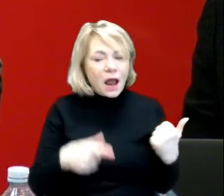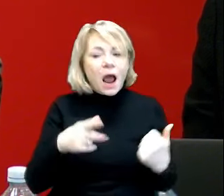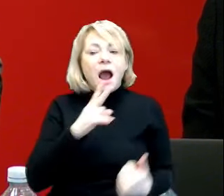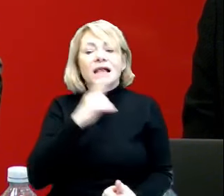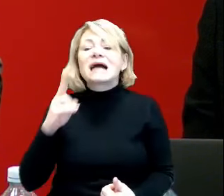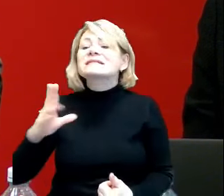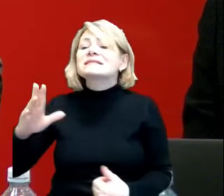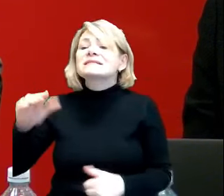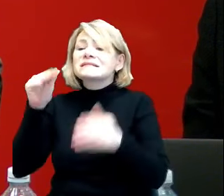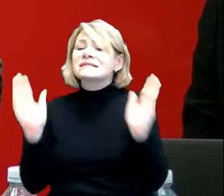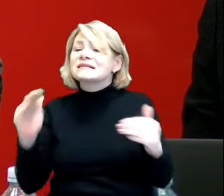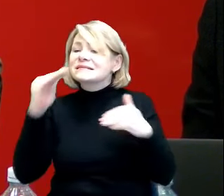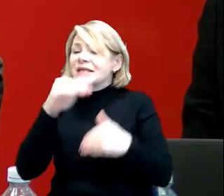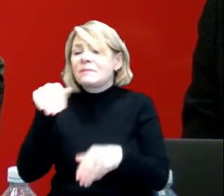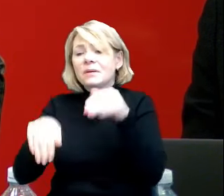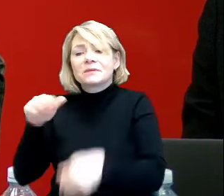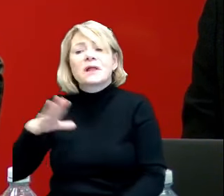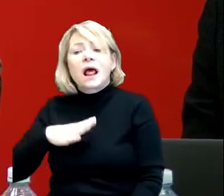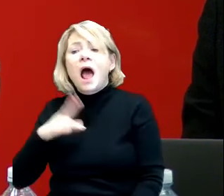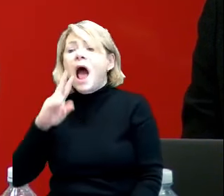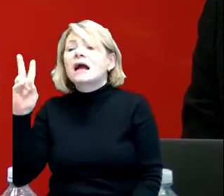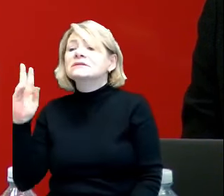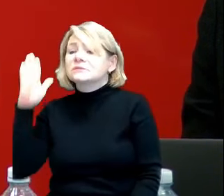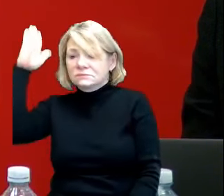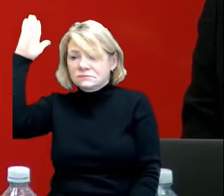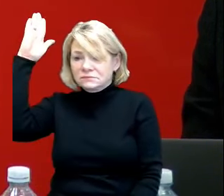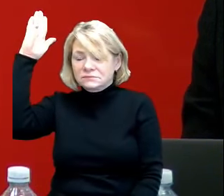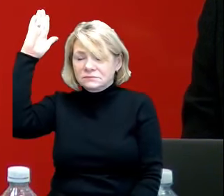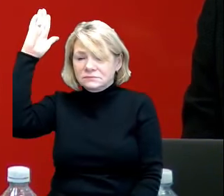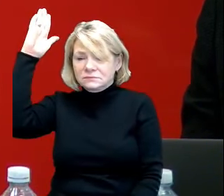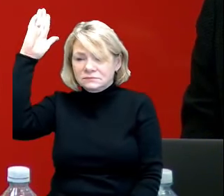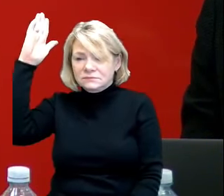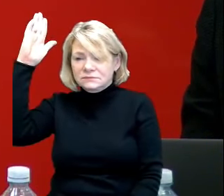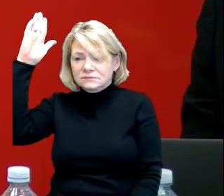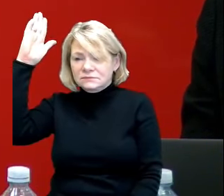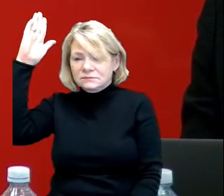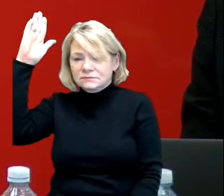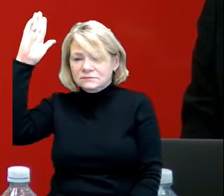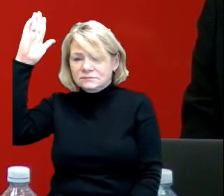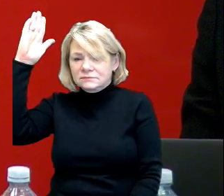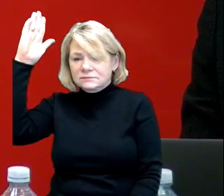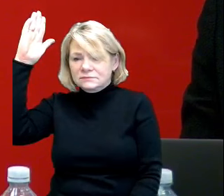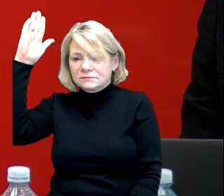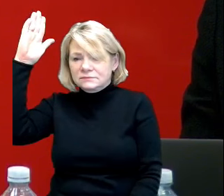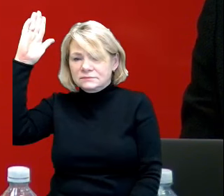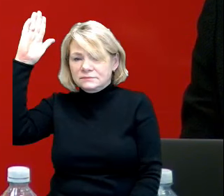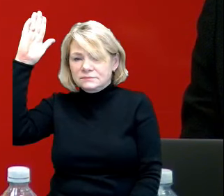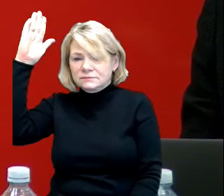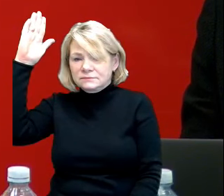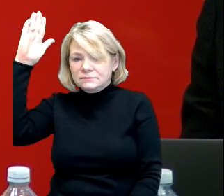sistemą kas už saulius liekis ir laura vaisiauskė